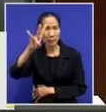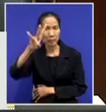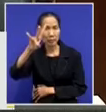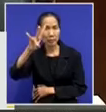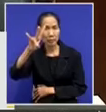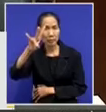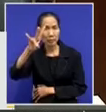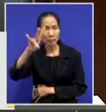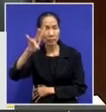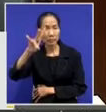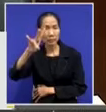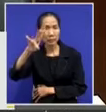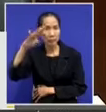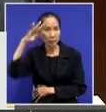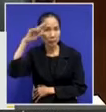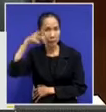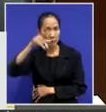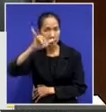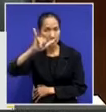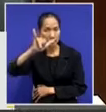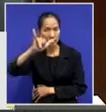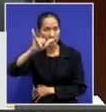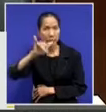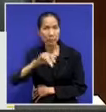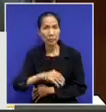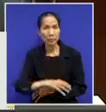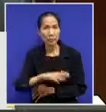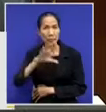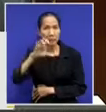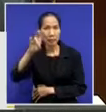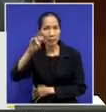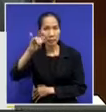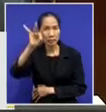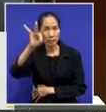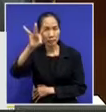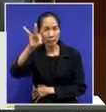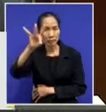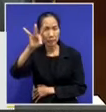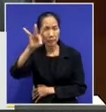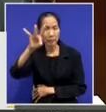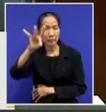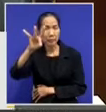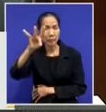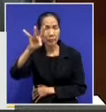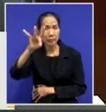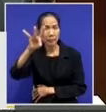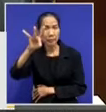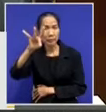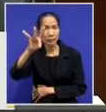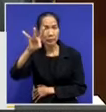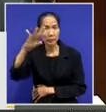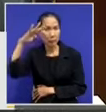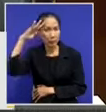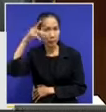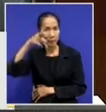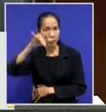แสวงการ พลเอกประยุทธ์จันโอชาครับ 578นายสมชายหาญหิรัน พลเอก